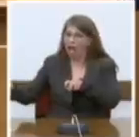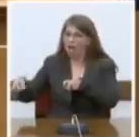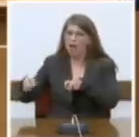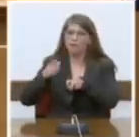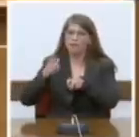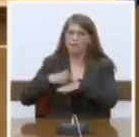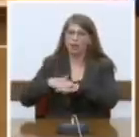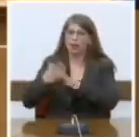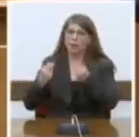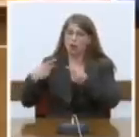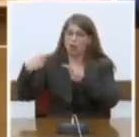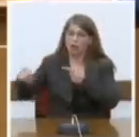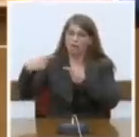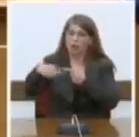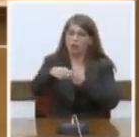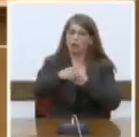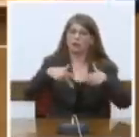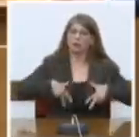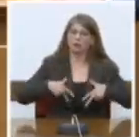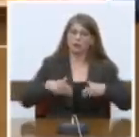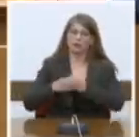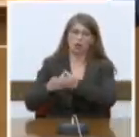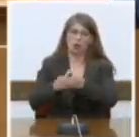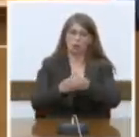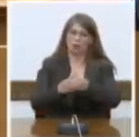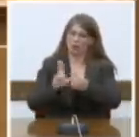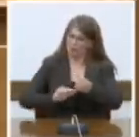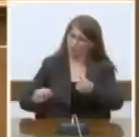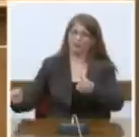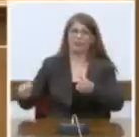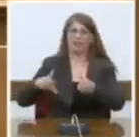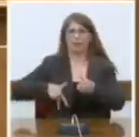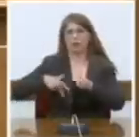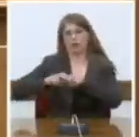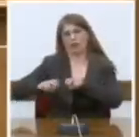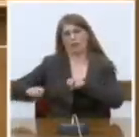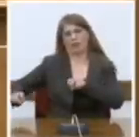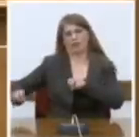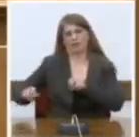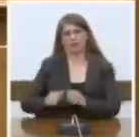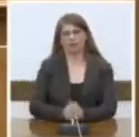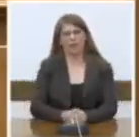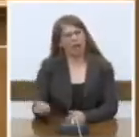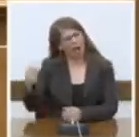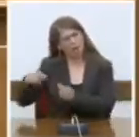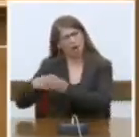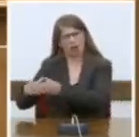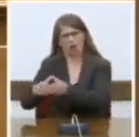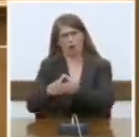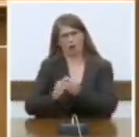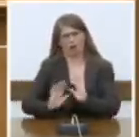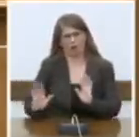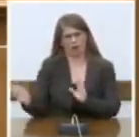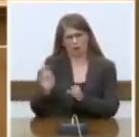διαφορετικές κυβερνήσεις και κόμματα. Στα ίδια υπουργικά έδρανα όμως, για να λέμε την αλήθεια. Ο Αλέξης Τσίπρας έκανε την